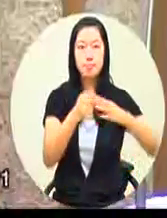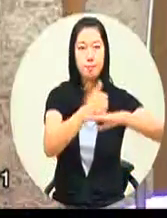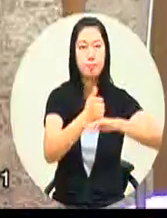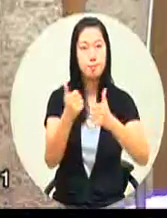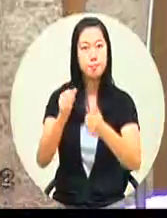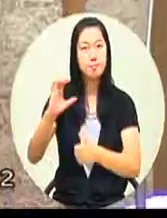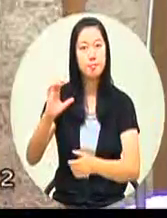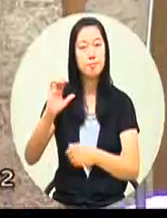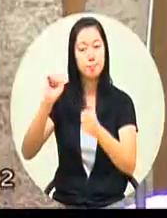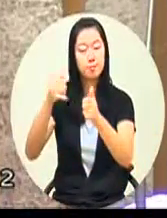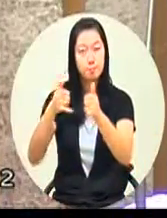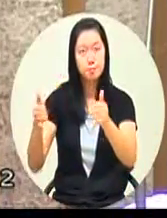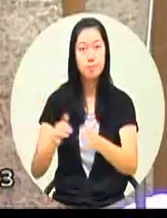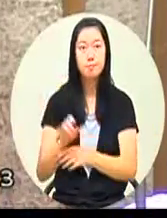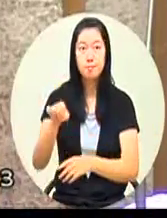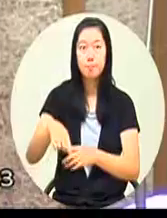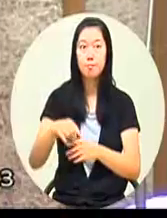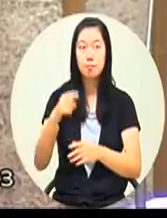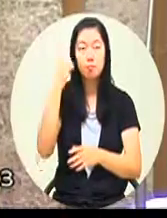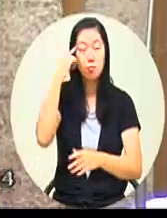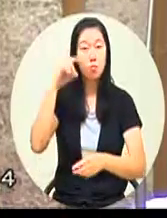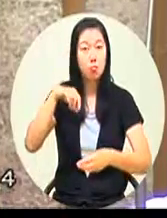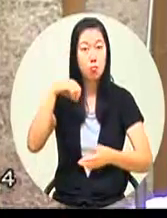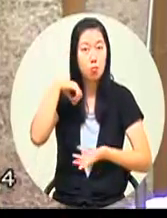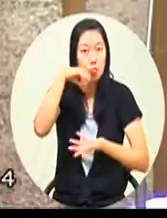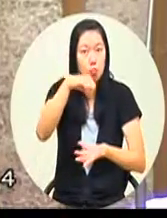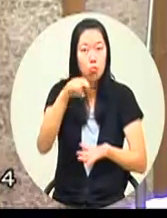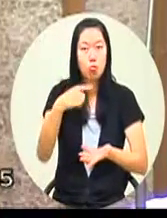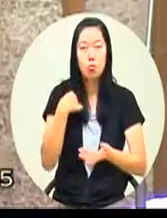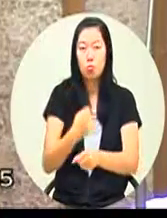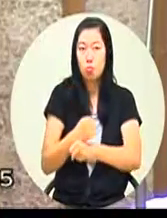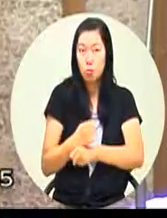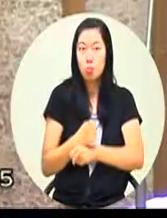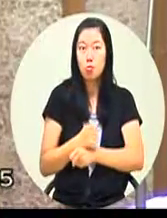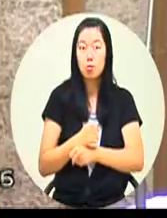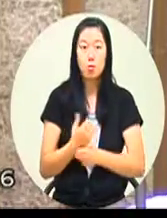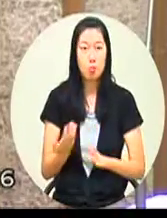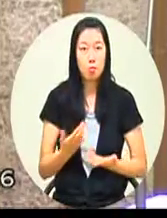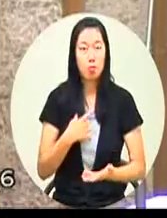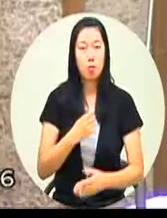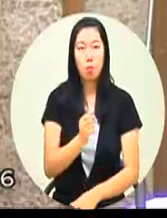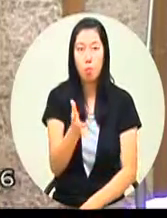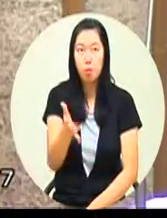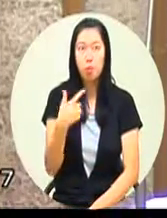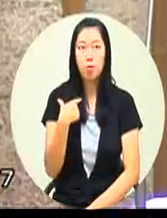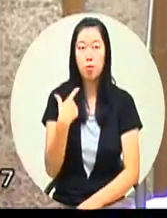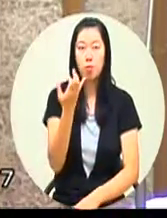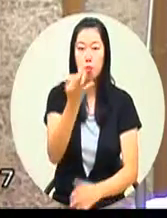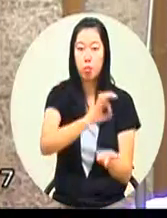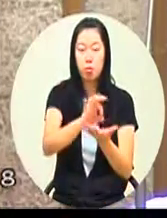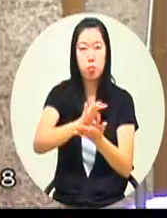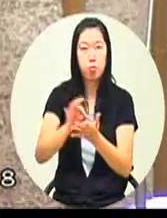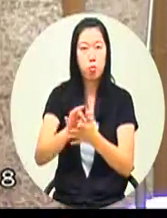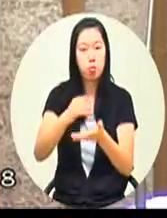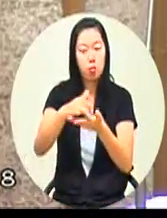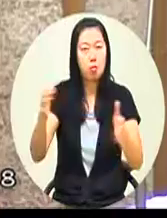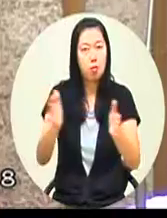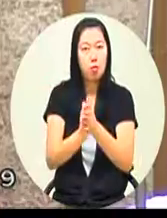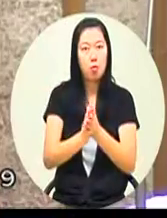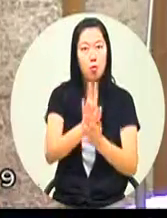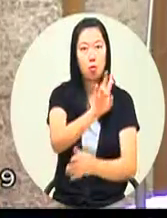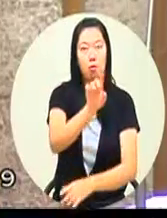方议员。我想这个问题，我想我们也一直很注意这样的一个东西，也像因为整个总经费其实需要大概